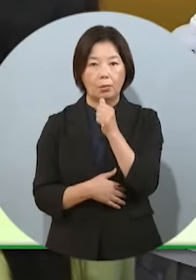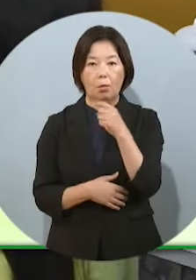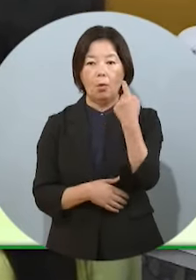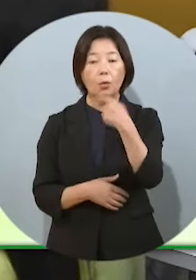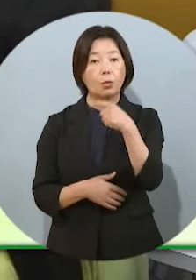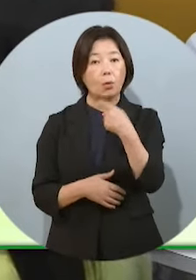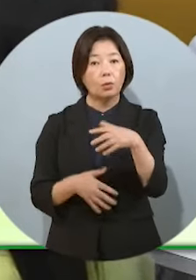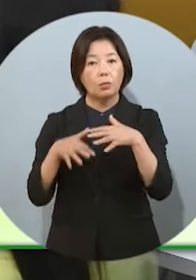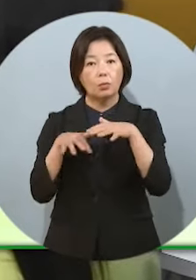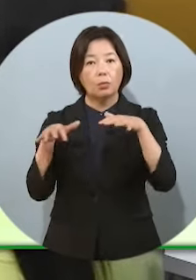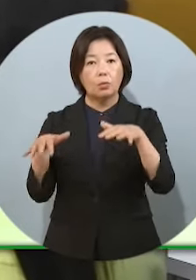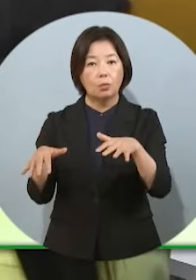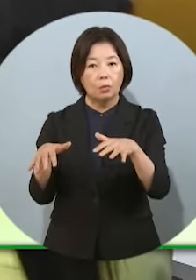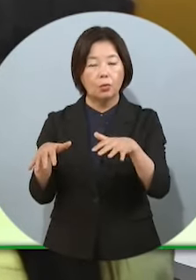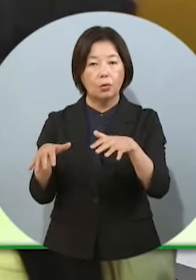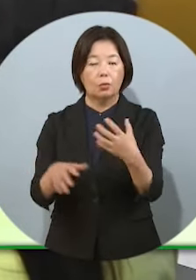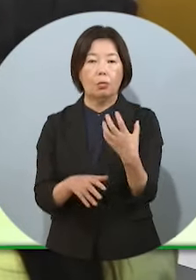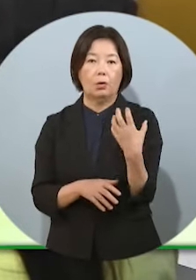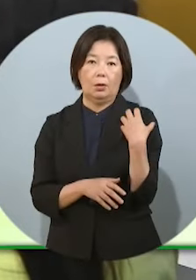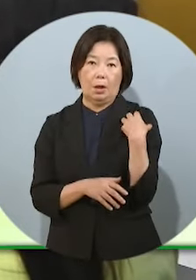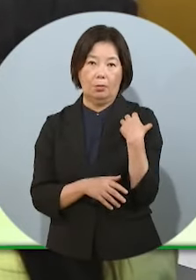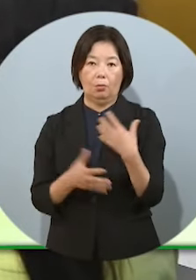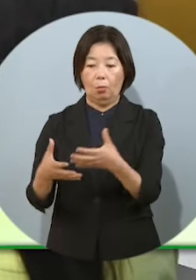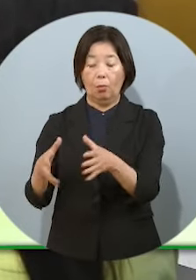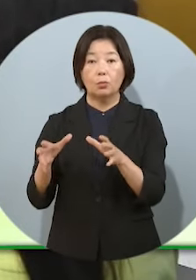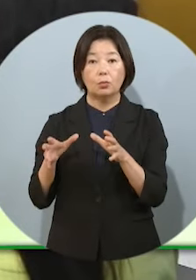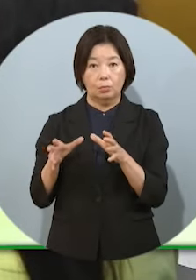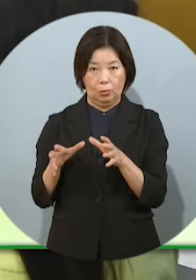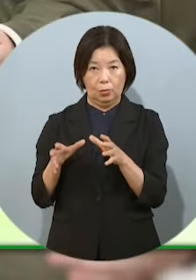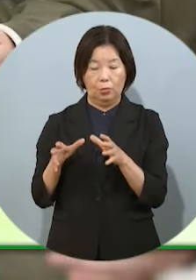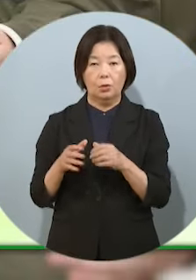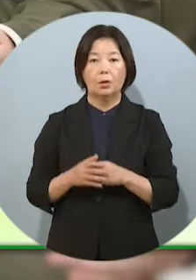及活動を行います。